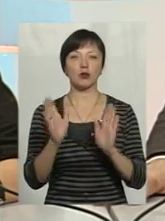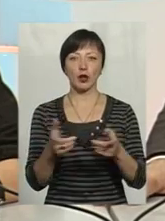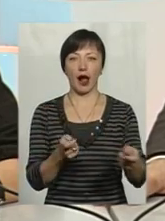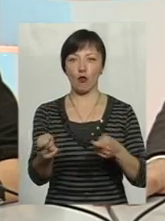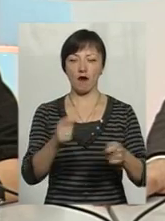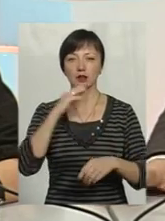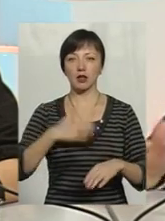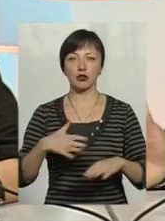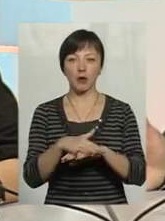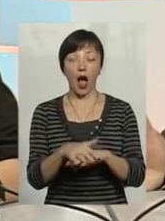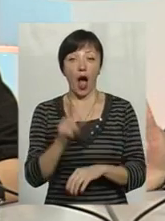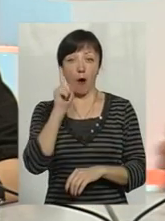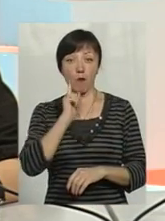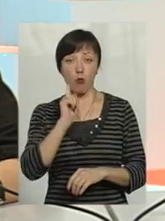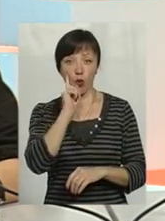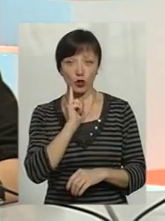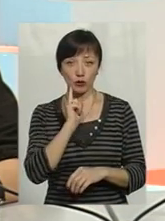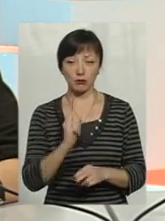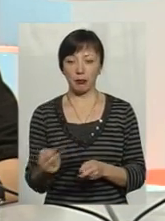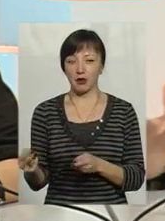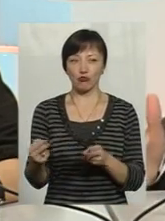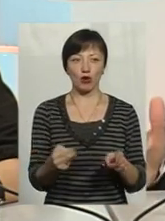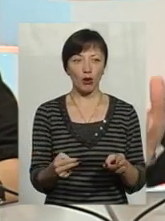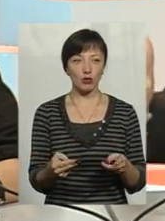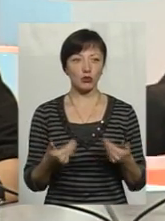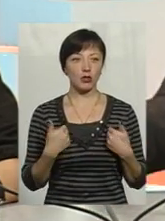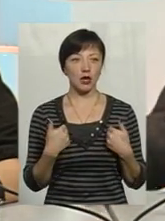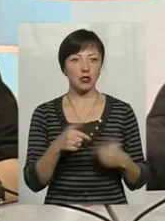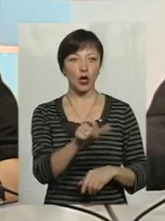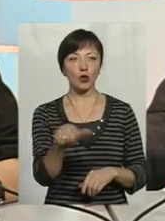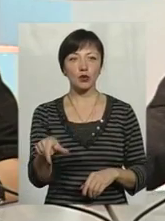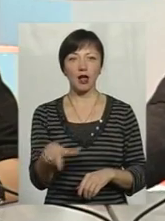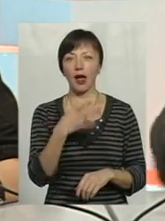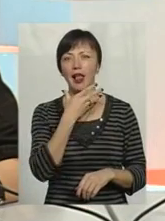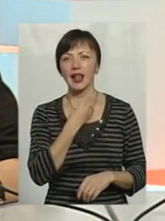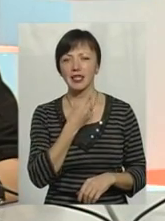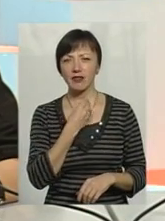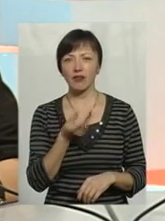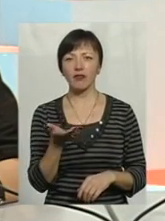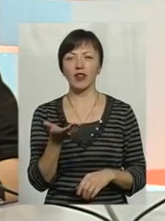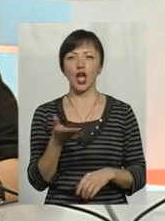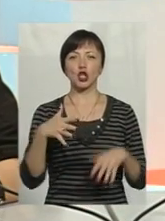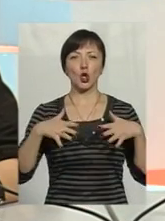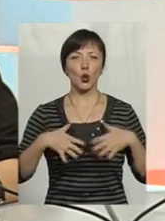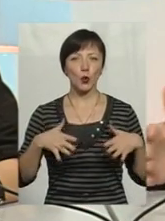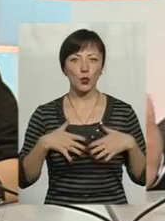керувати нашим народом. А поки що приїжджають до нас люди з Литви, з